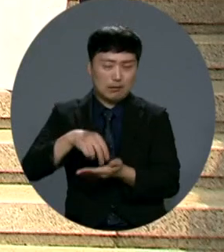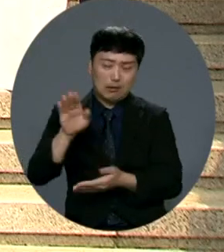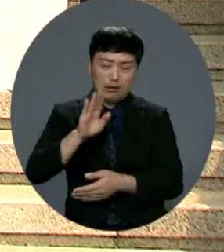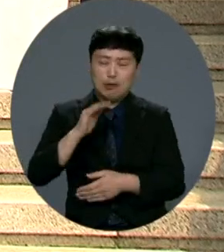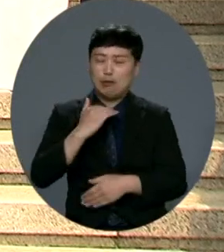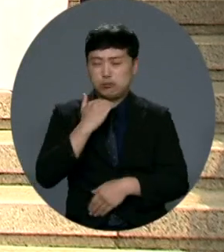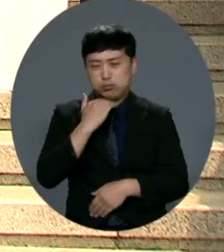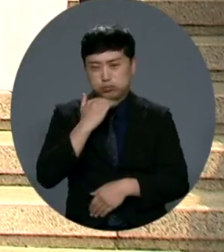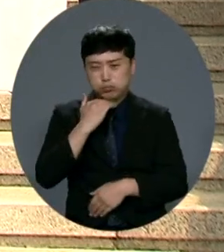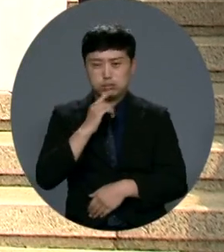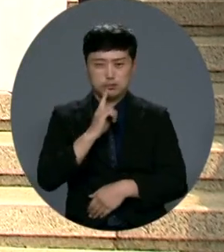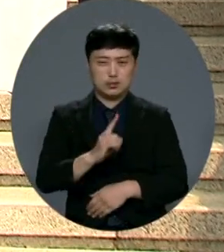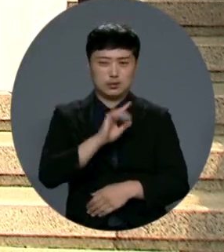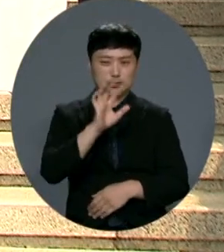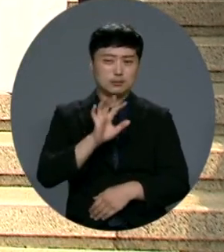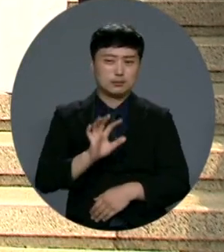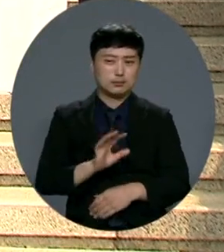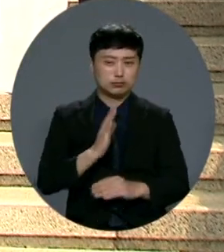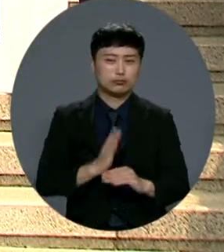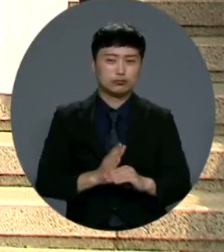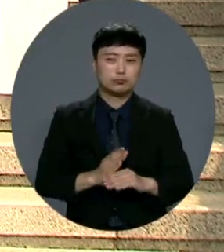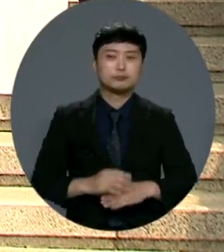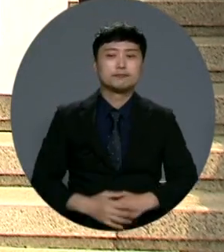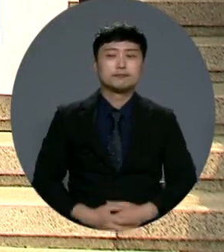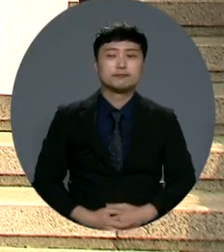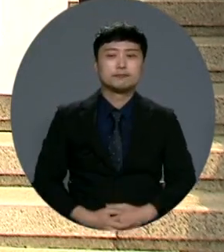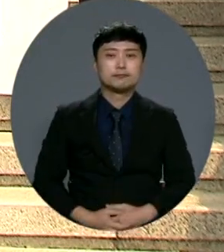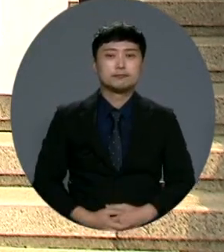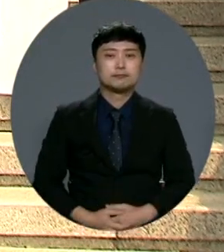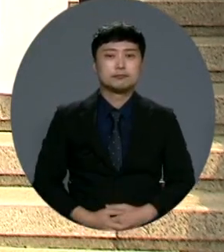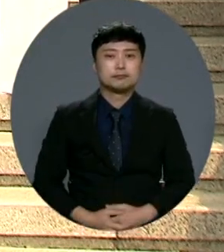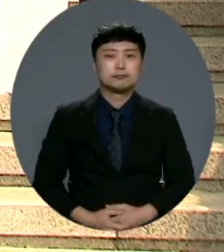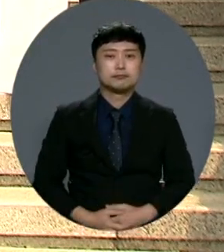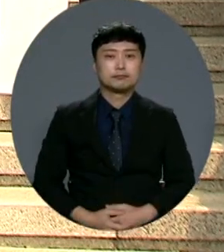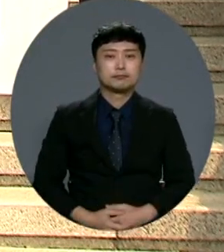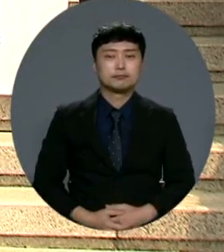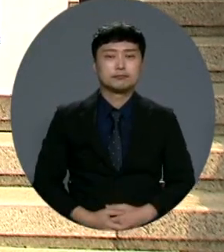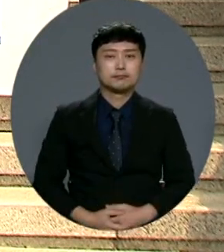갈등의 골이 깊어지고 있습니다 MBC 뉴스 이상원입니다